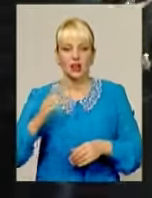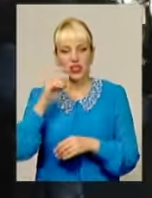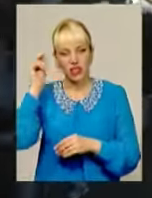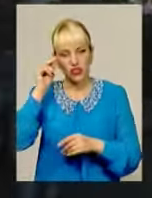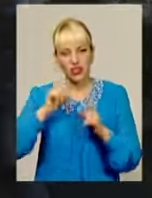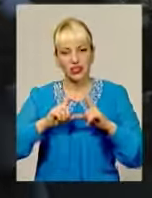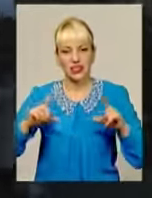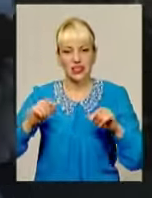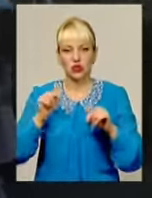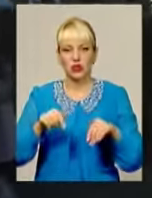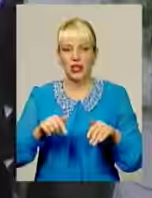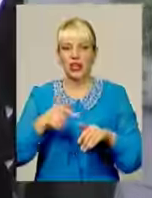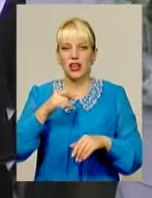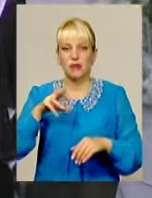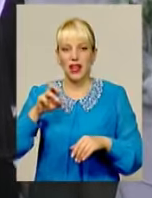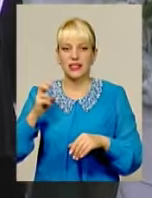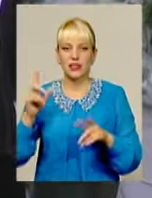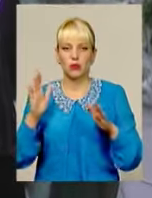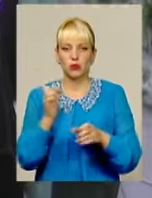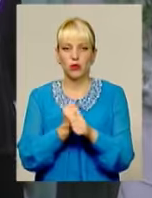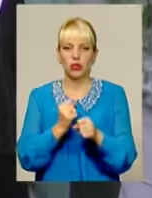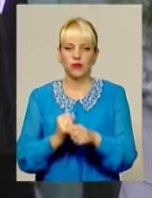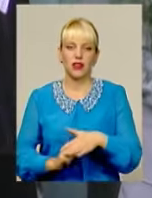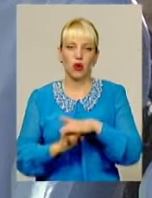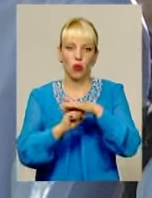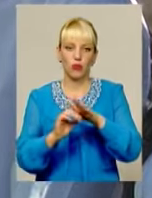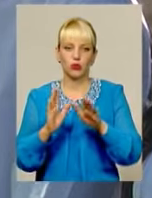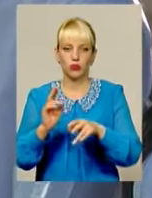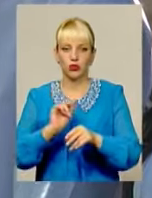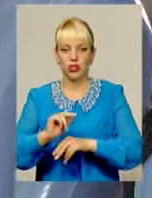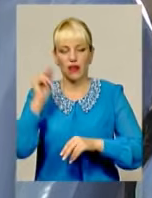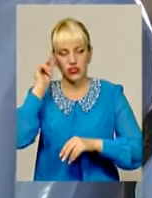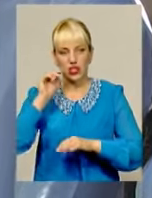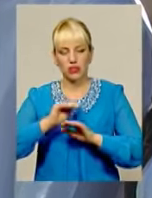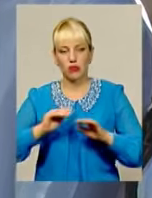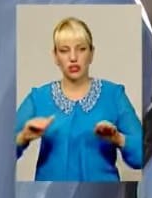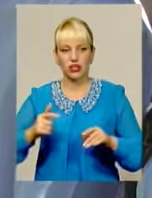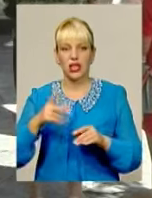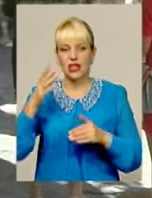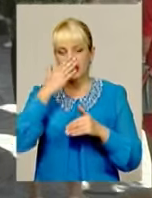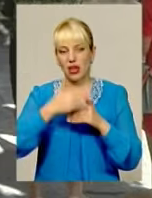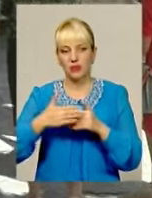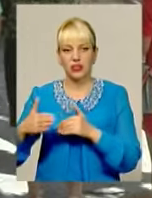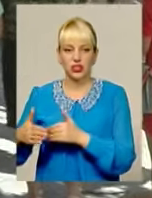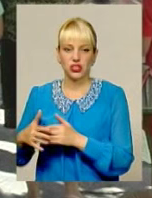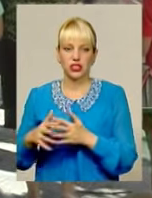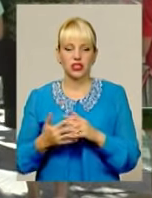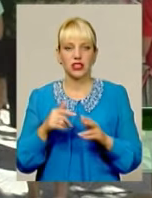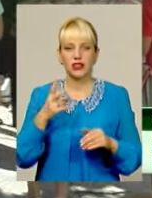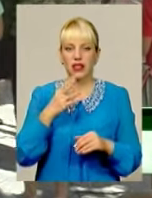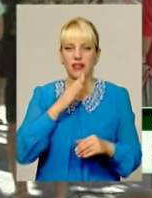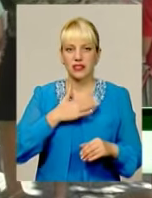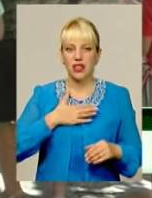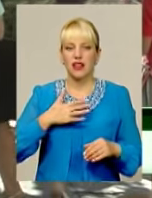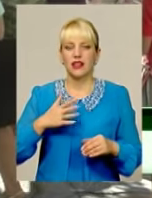навчальний заклад. Тутешня гімназія працюватиме у статусі опорної. Тут навчатимуться школярі із найближчих сіл. У нас на території